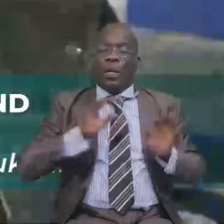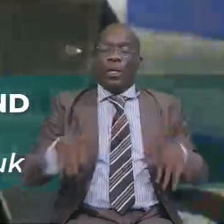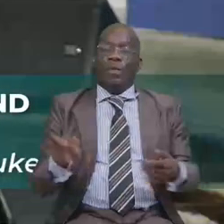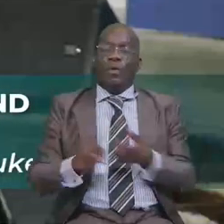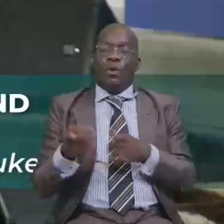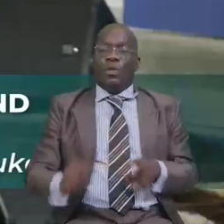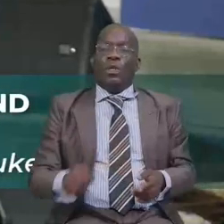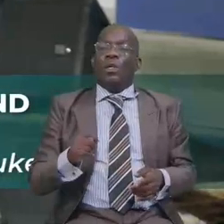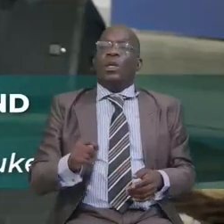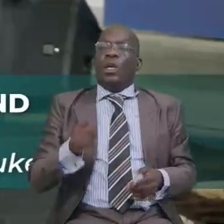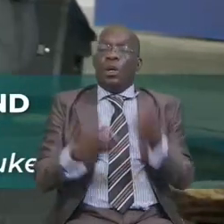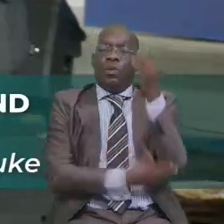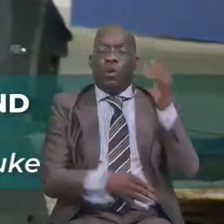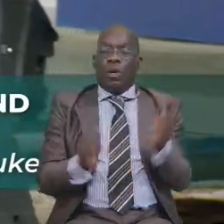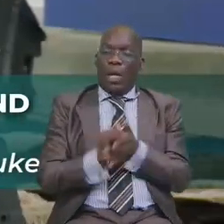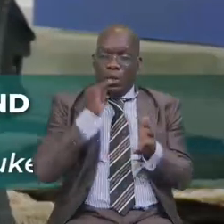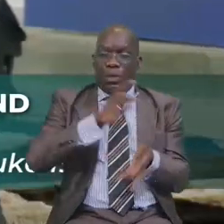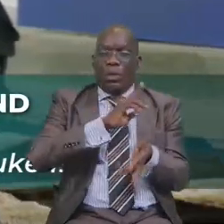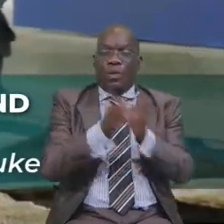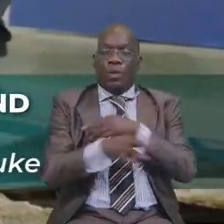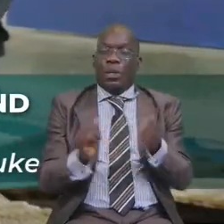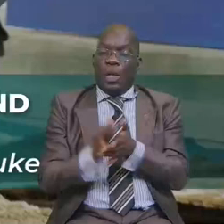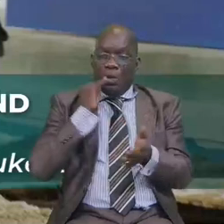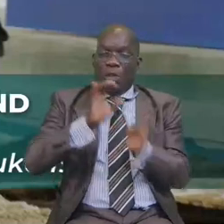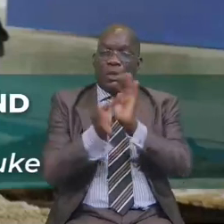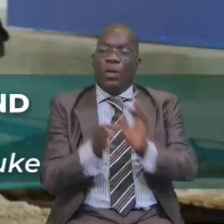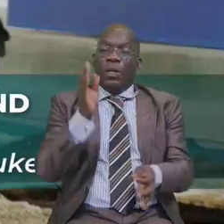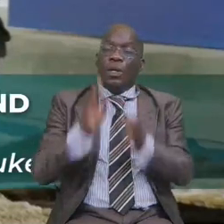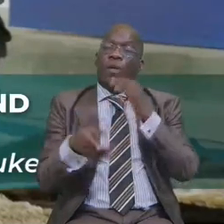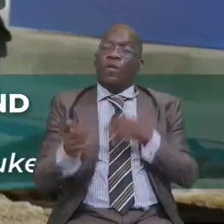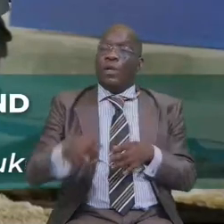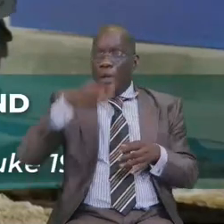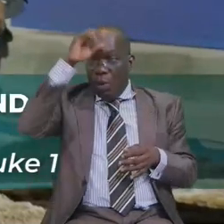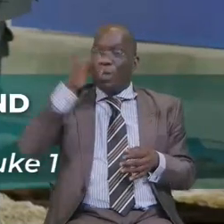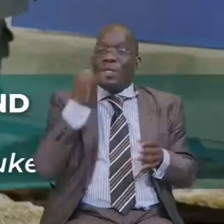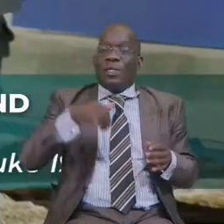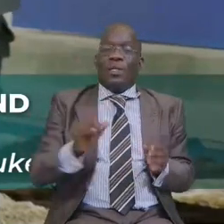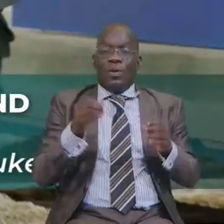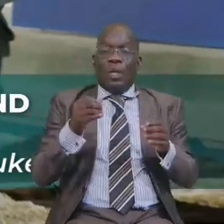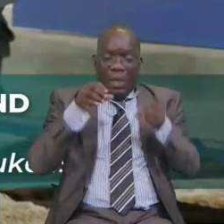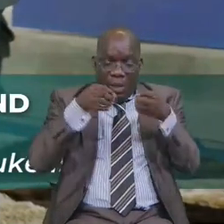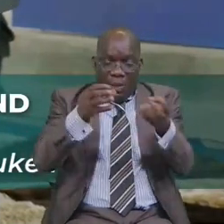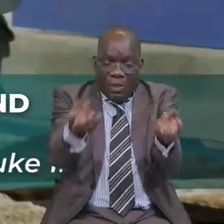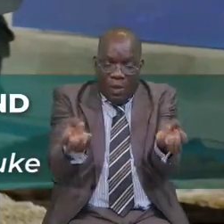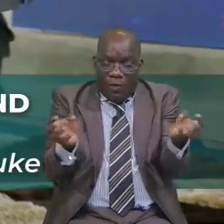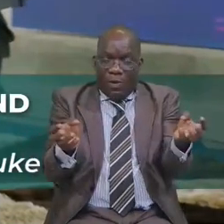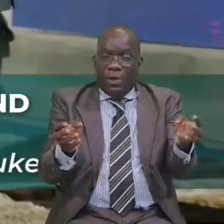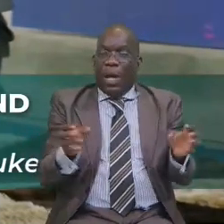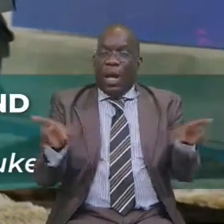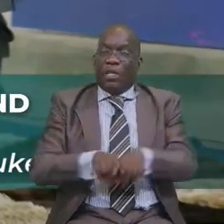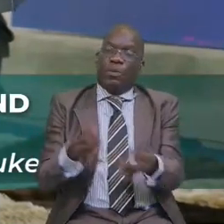la conversion. Si l'homme est toujours avare, comme il était hier, il n'y a